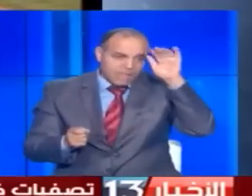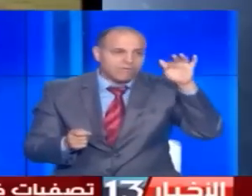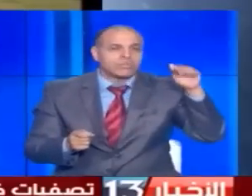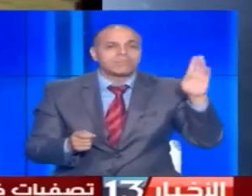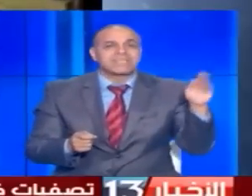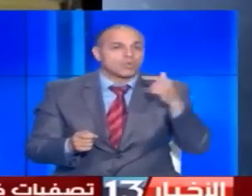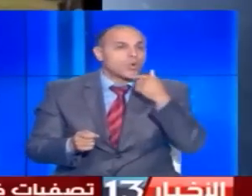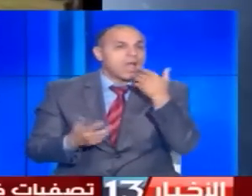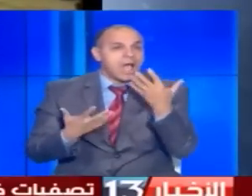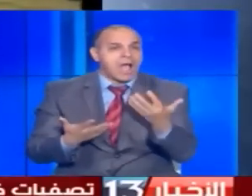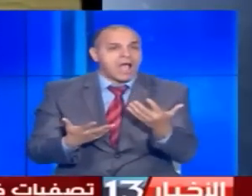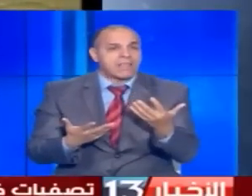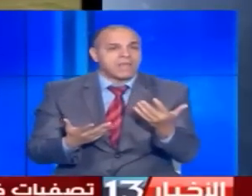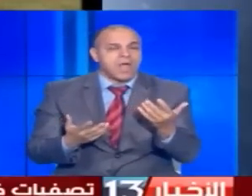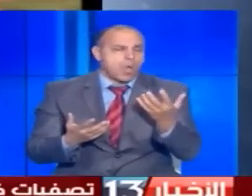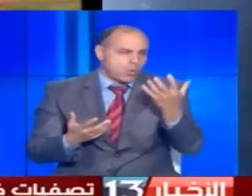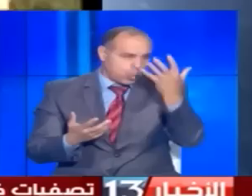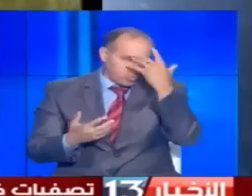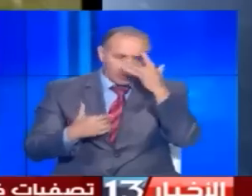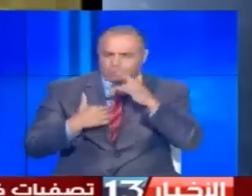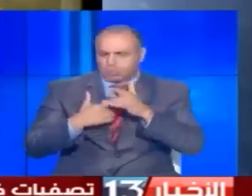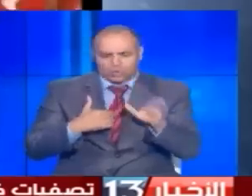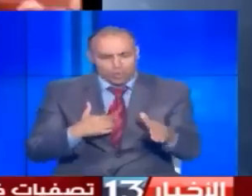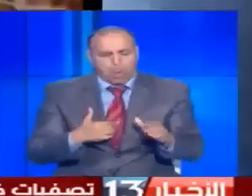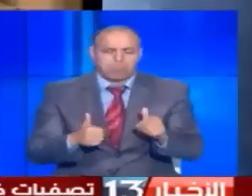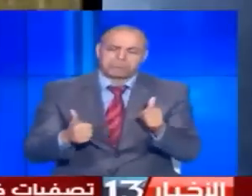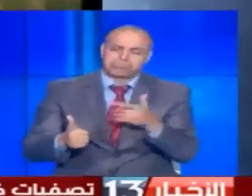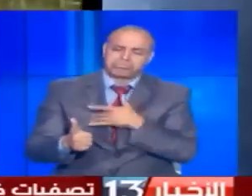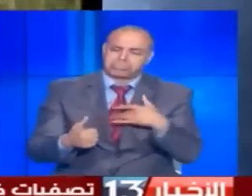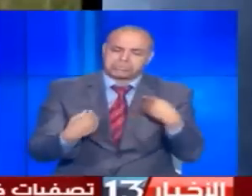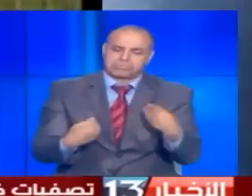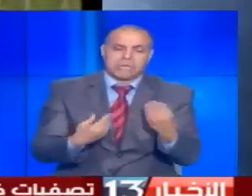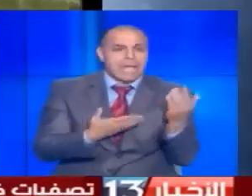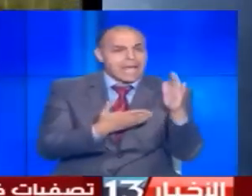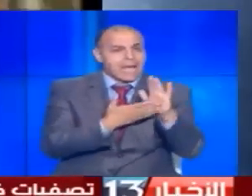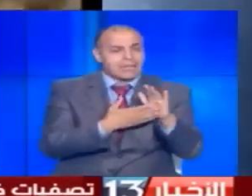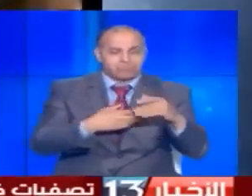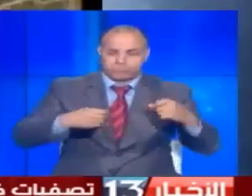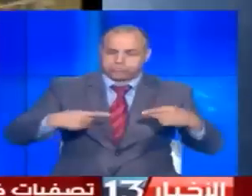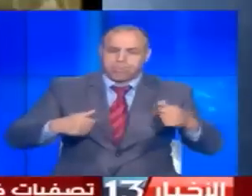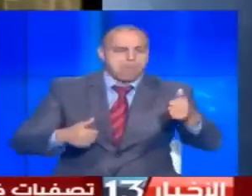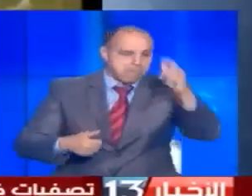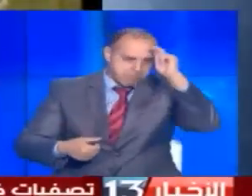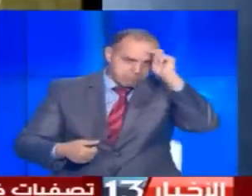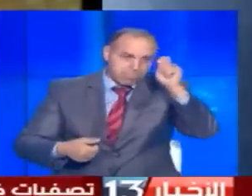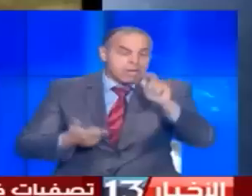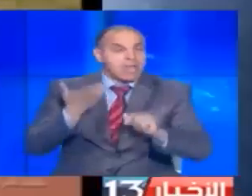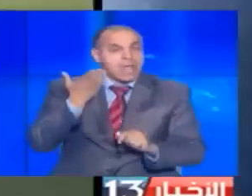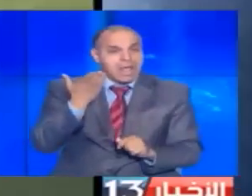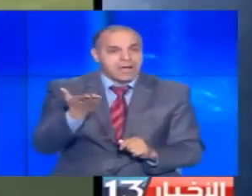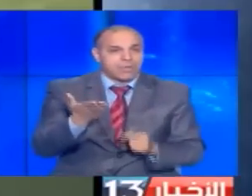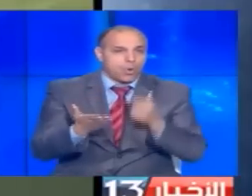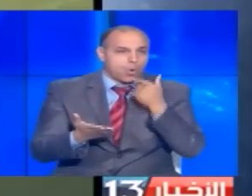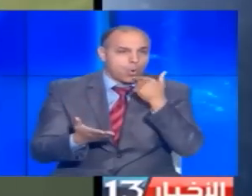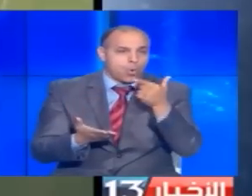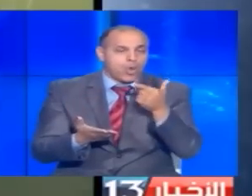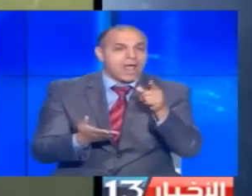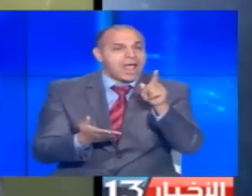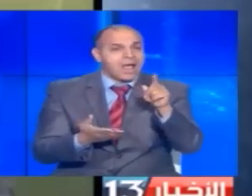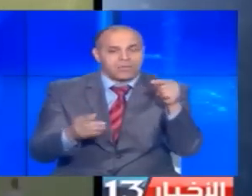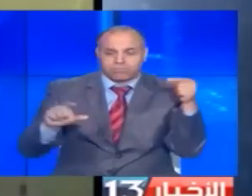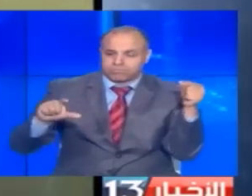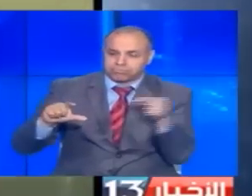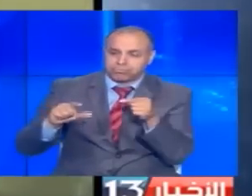البنزرتي إن عامل الحرارة لم يؤثر على اللاعبين الذين قدموا مباراة جيدة، في حين اعتبر فراس شوات أن